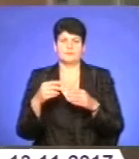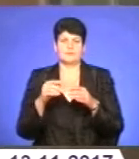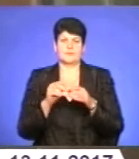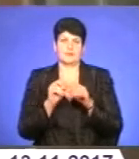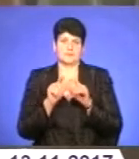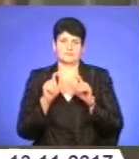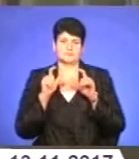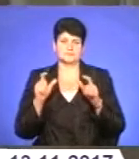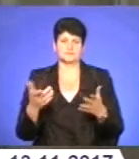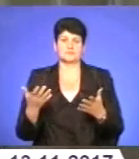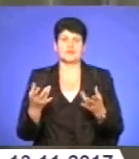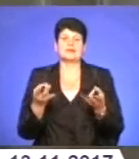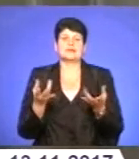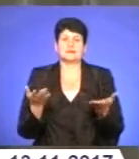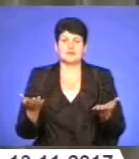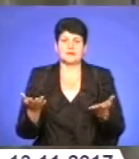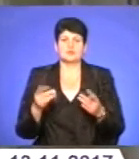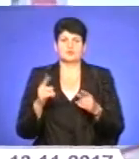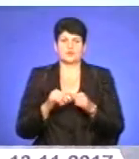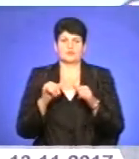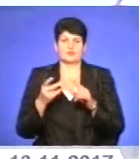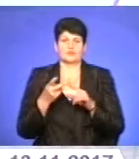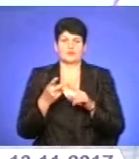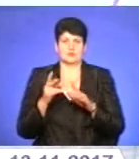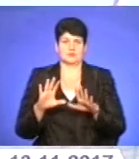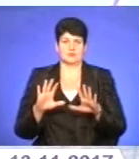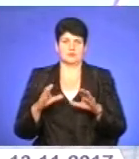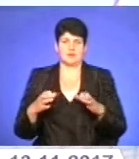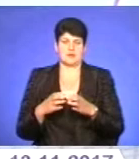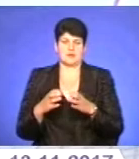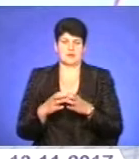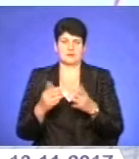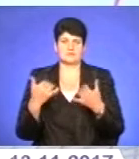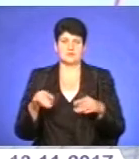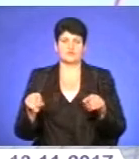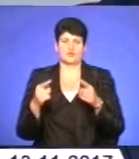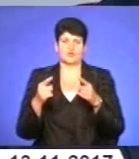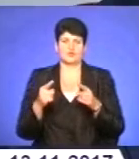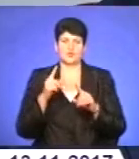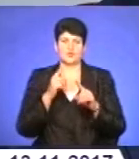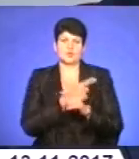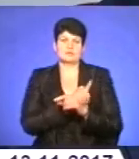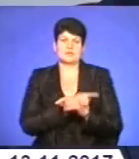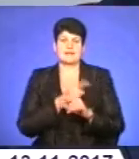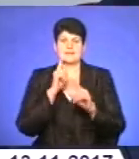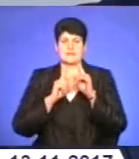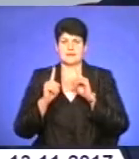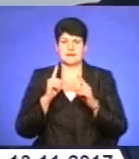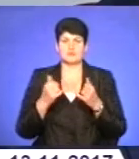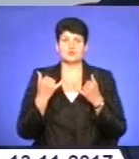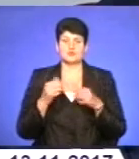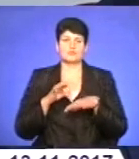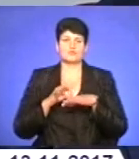потреба. Щодо розвитку вторинної ланки медицини, сьогодні в області створюють госпітальні ради. Сьогодні проходить тільки